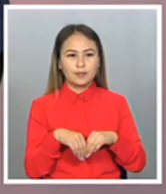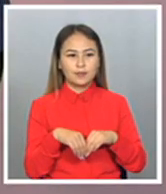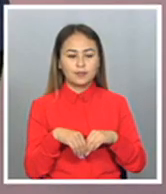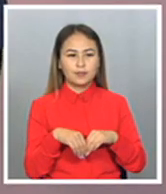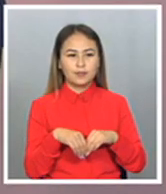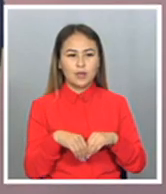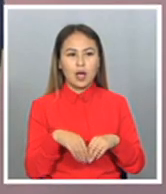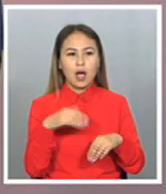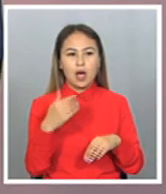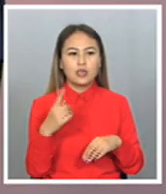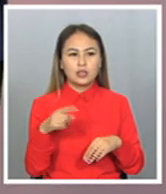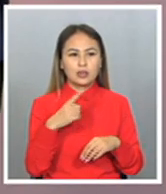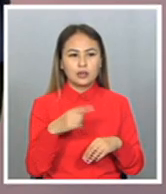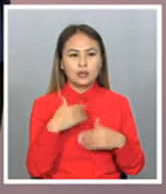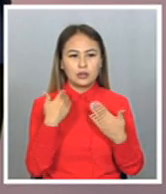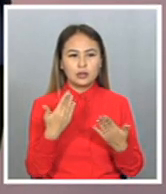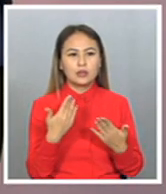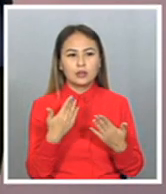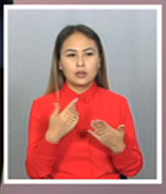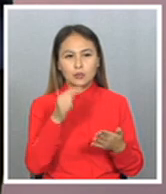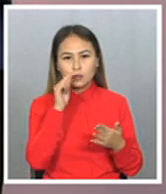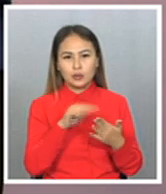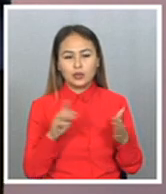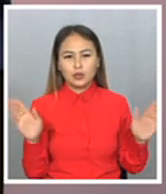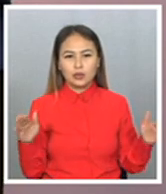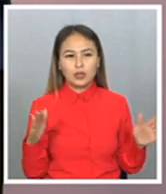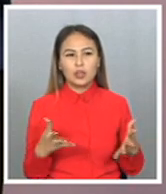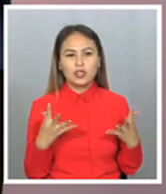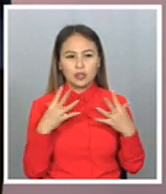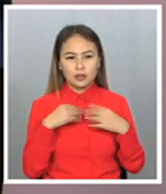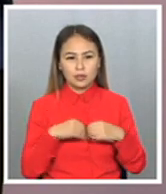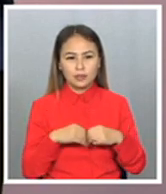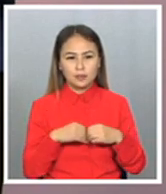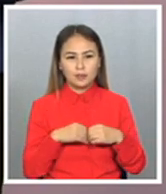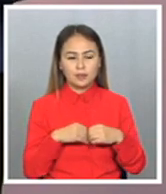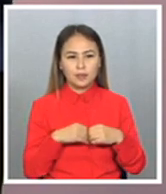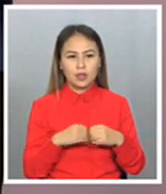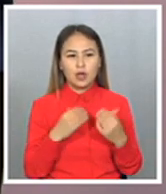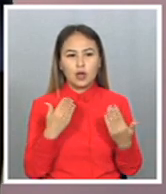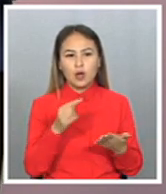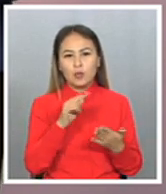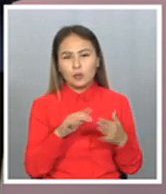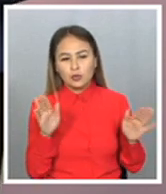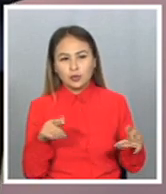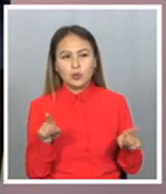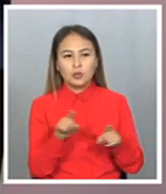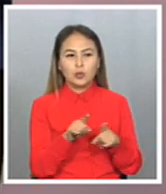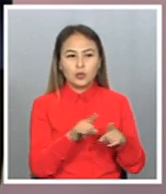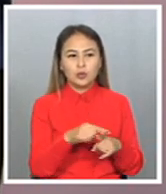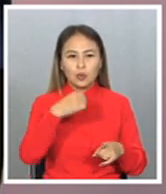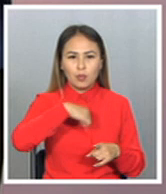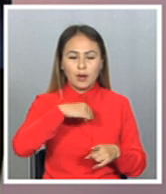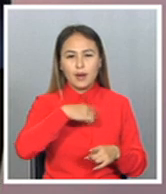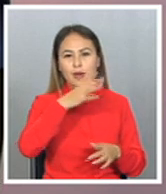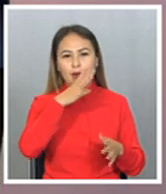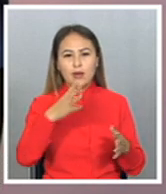Ал жыланды жылан жегіш бүркіттер азық етеді. Бүркіт те жыланның бойындағы энергия